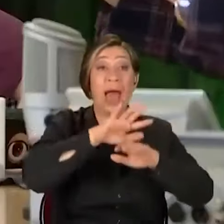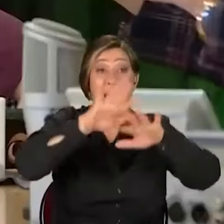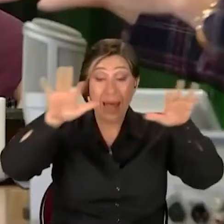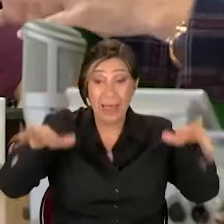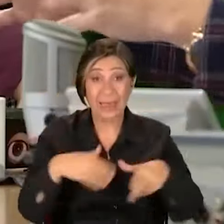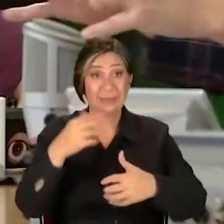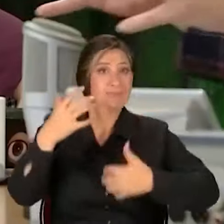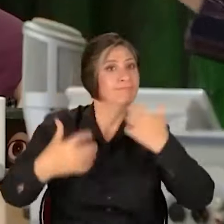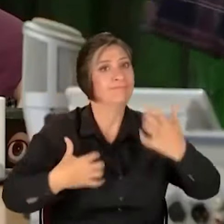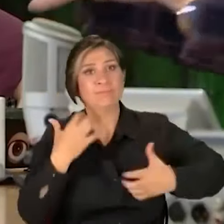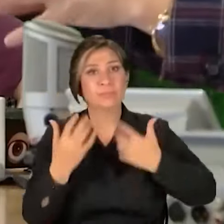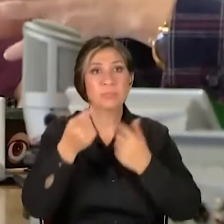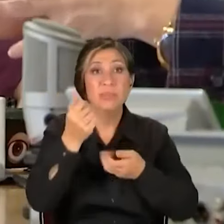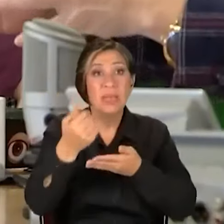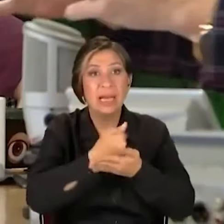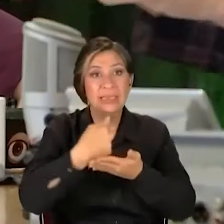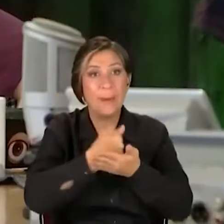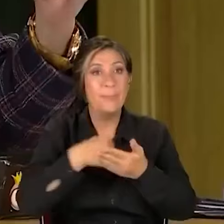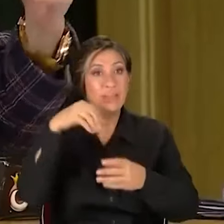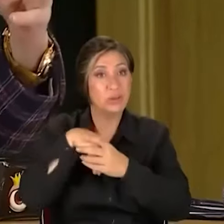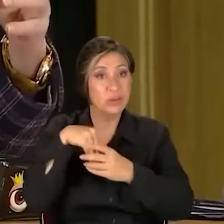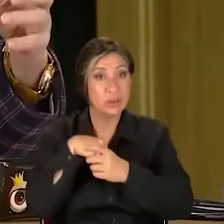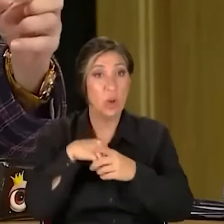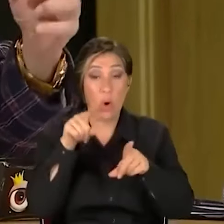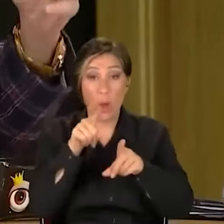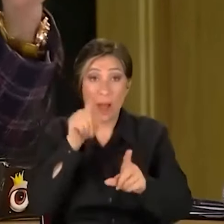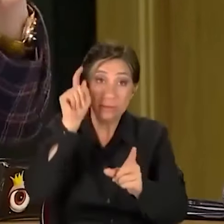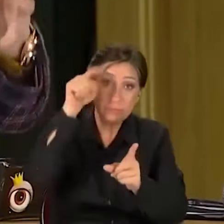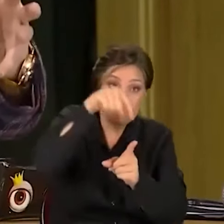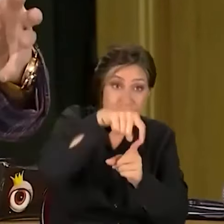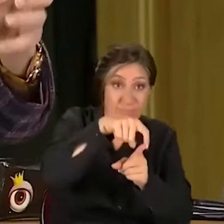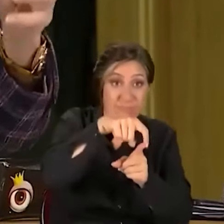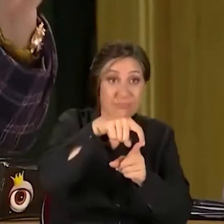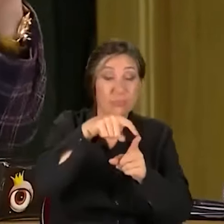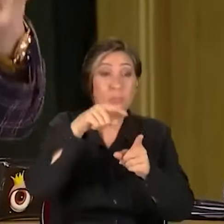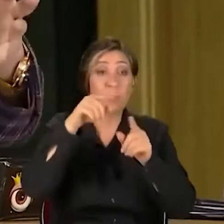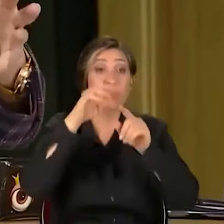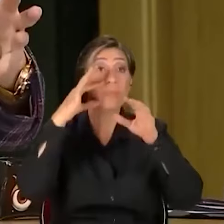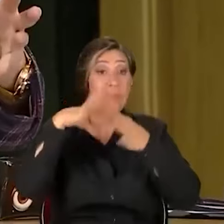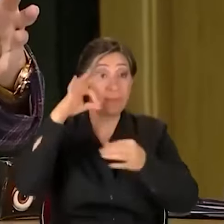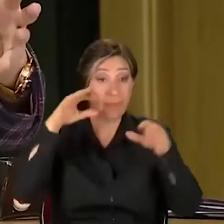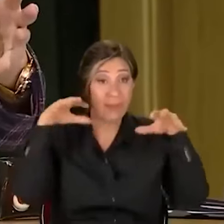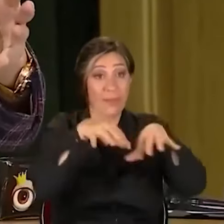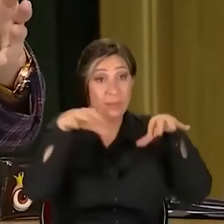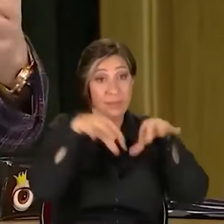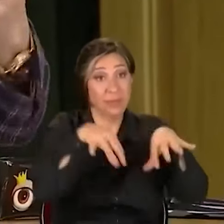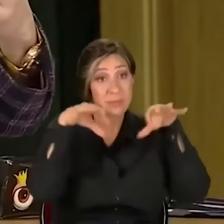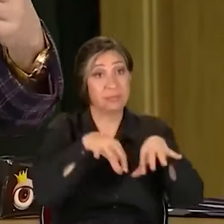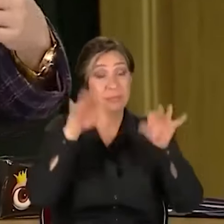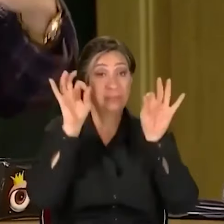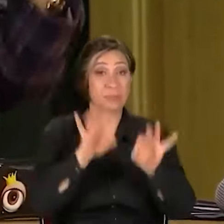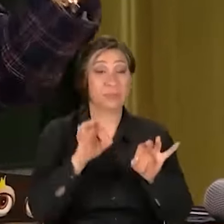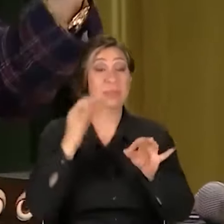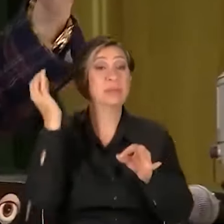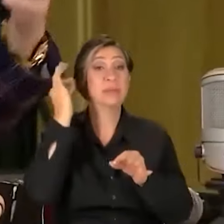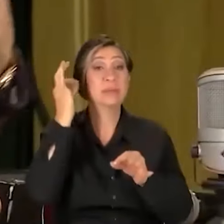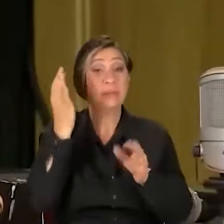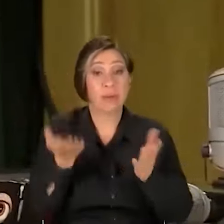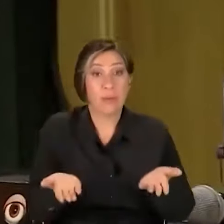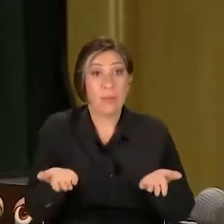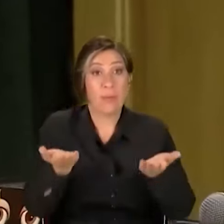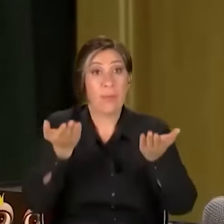bütün dinamikler para kazanabilmek için oraya yatırım ve insan pompalarlar. Bir anda dinleyicinin